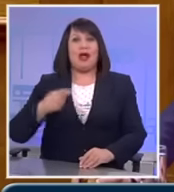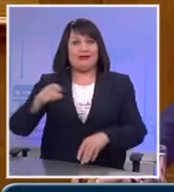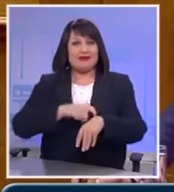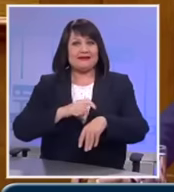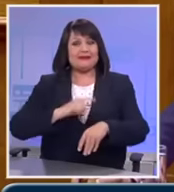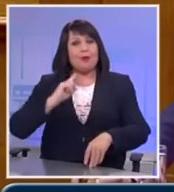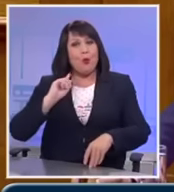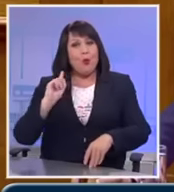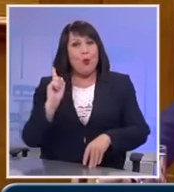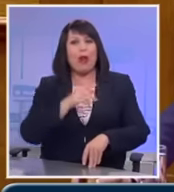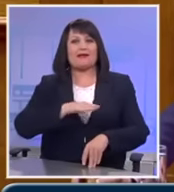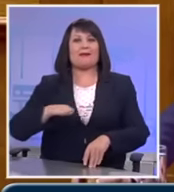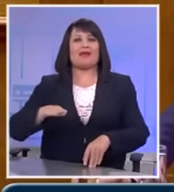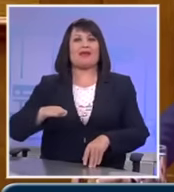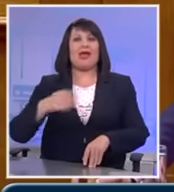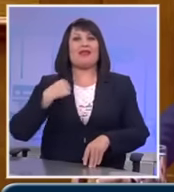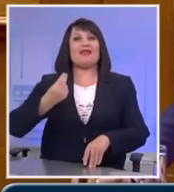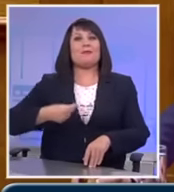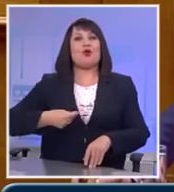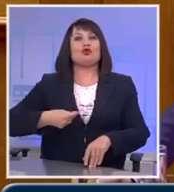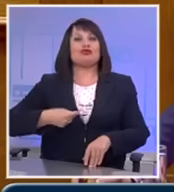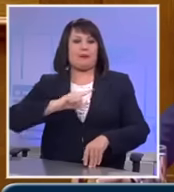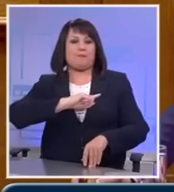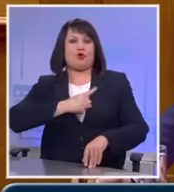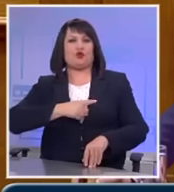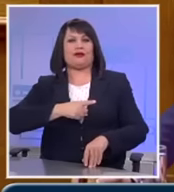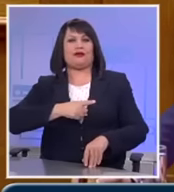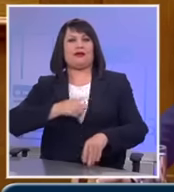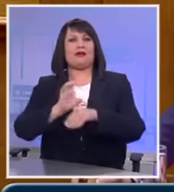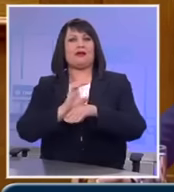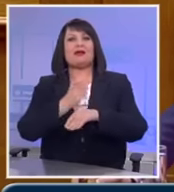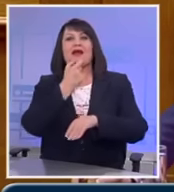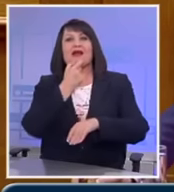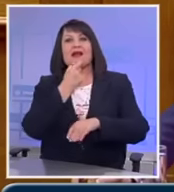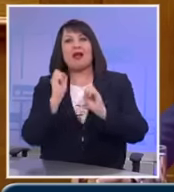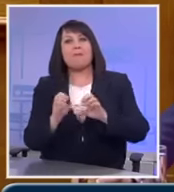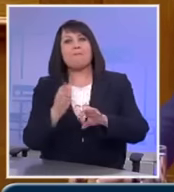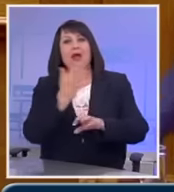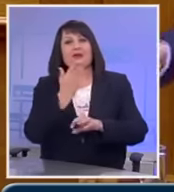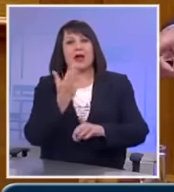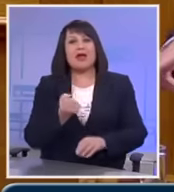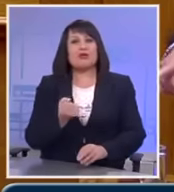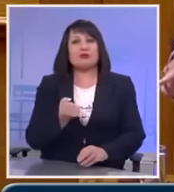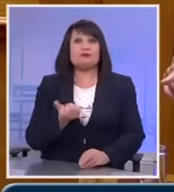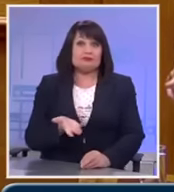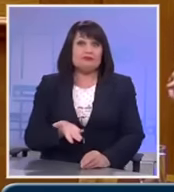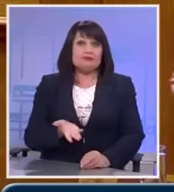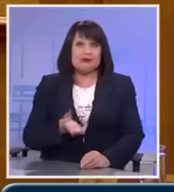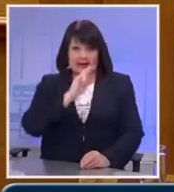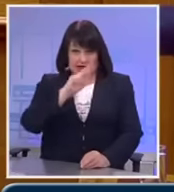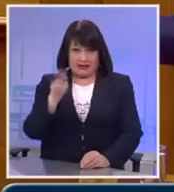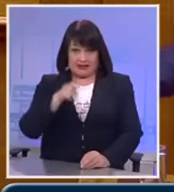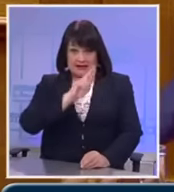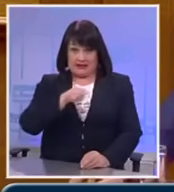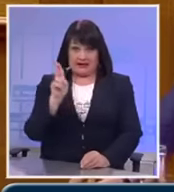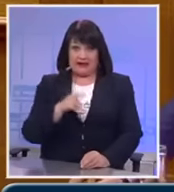κάνουν όλα τα παιδιά στα δημόσια δημοτικά σχολεία της χώρας μας από την πτη δημοτικού αγγλικά και πληροφορική αυτό ακριβώς θα καταργήσετε όταν